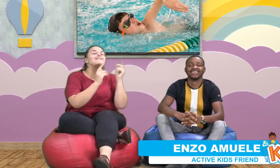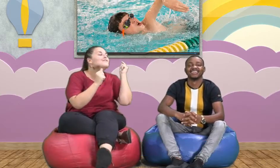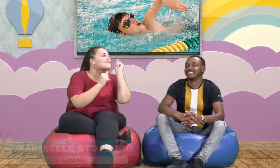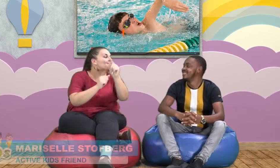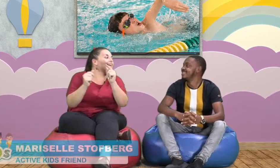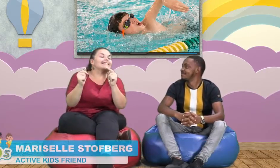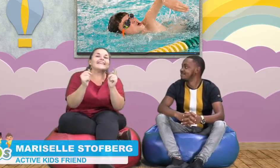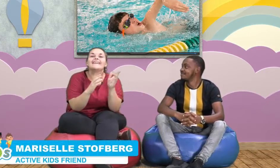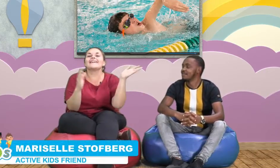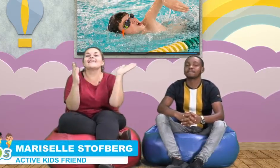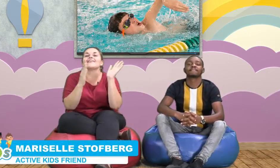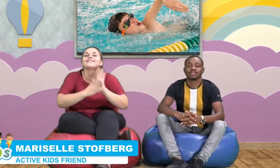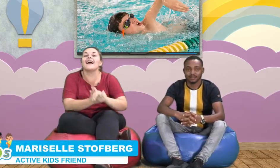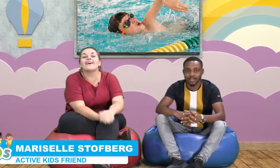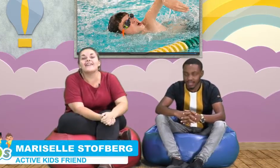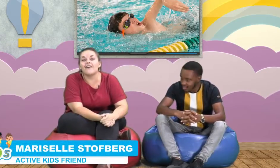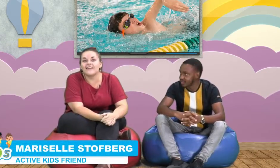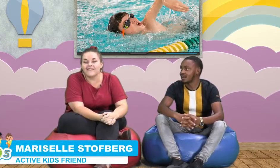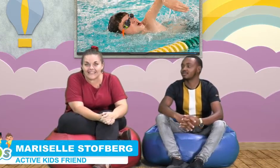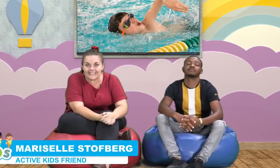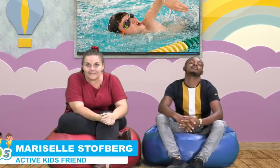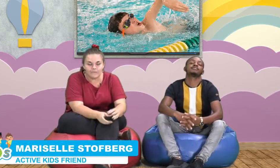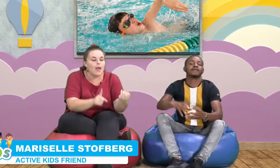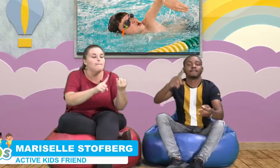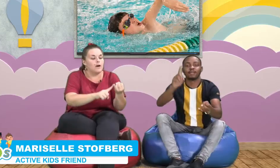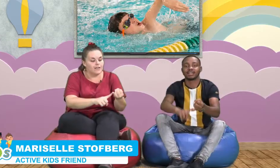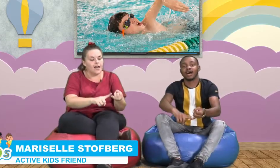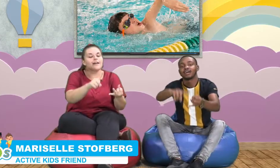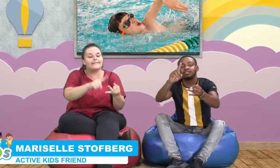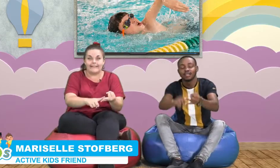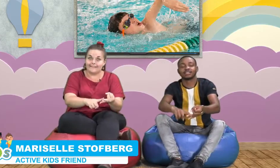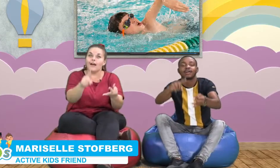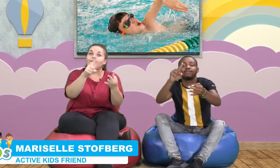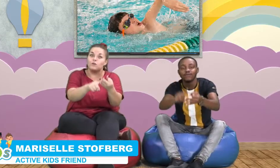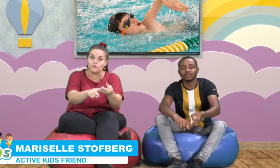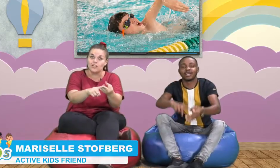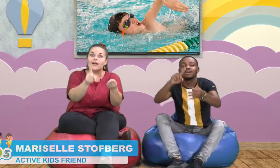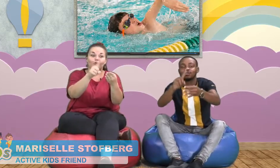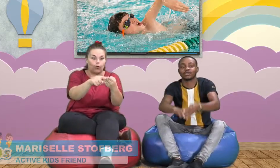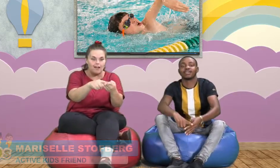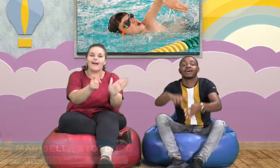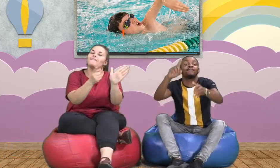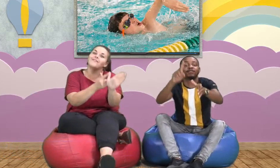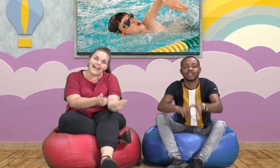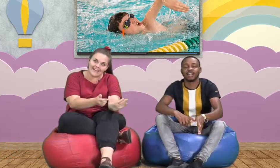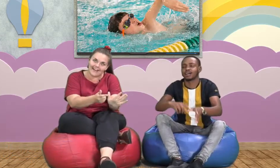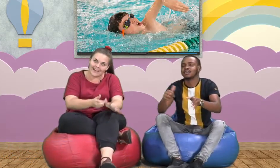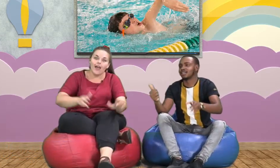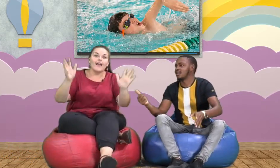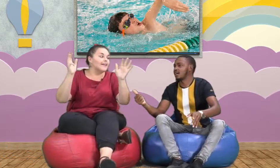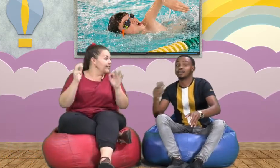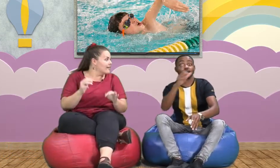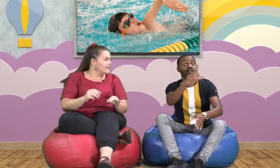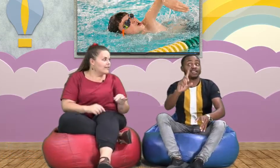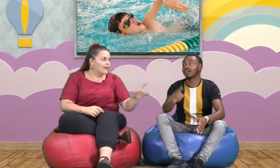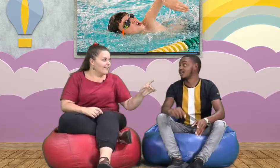En so ons het ons maatjies herinner dat julle kan ons elke dag van die week sien. Maandag, Dinsdag, Woensdag, Donderdag, Vrydag.